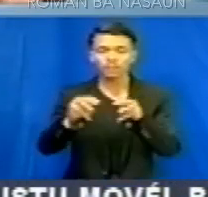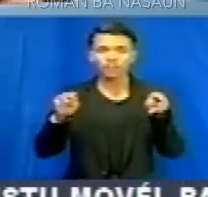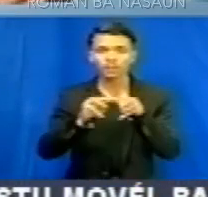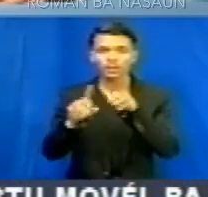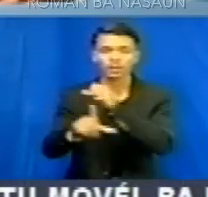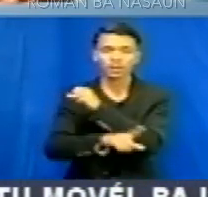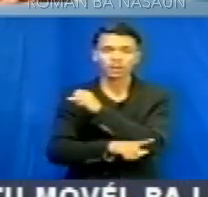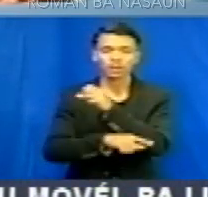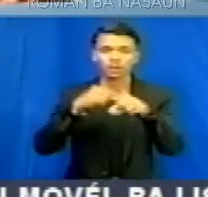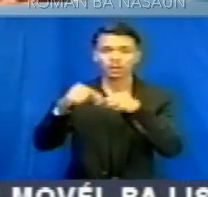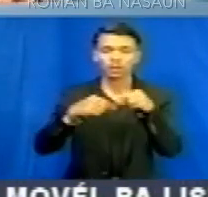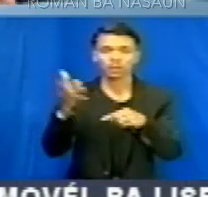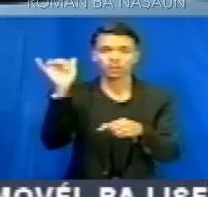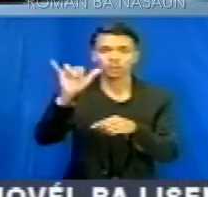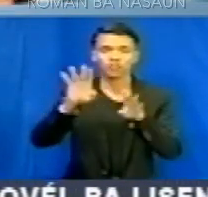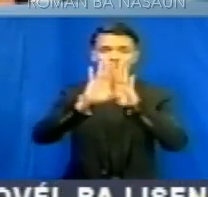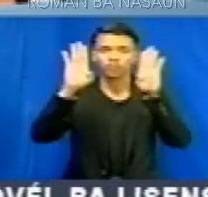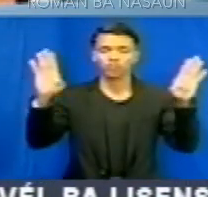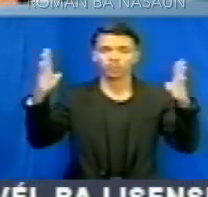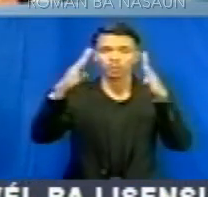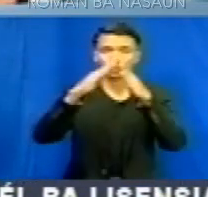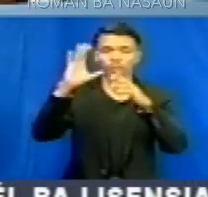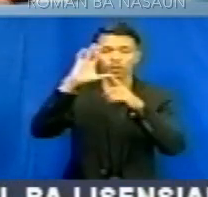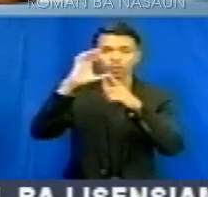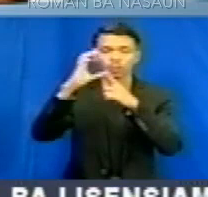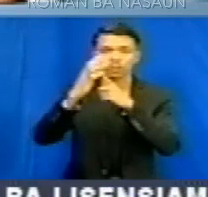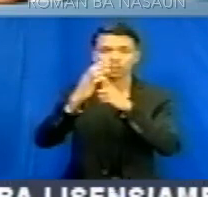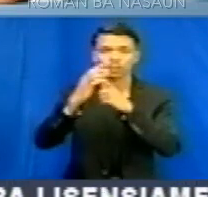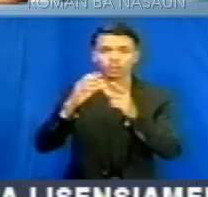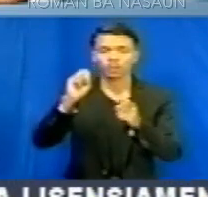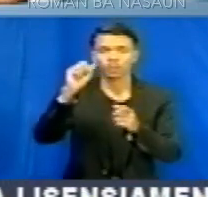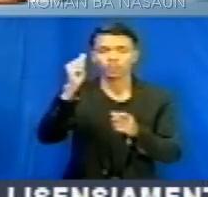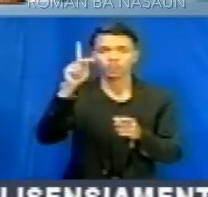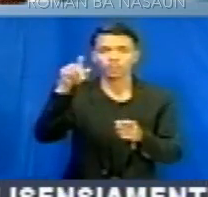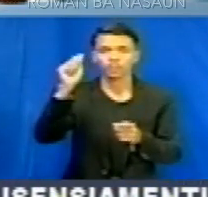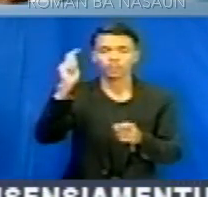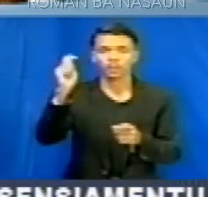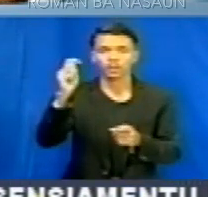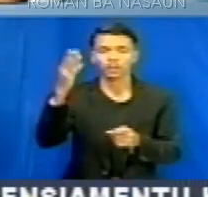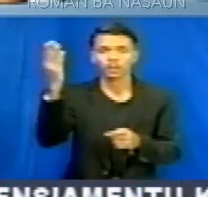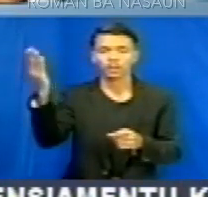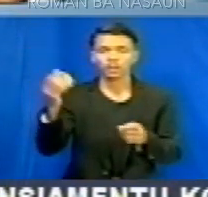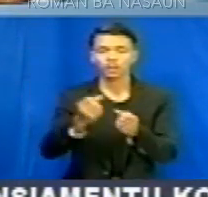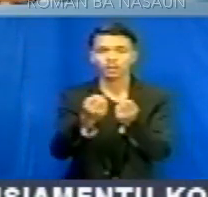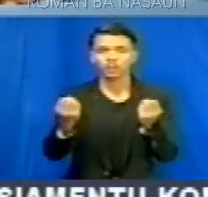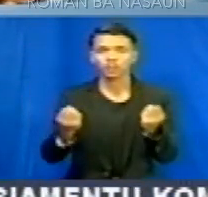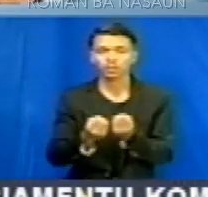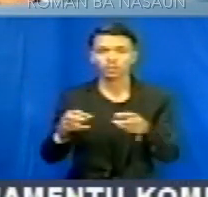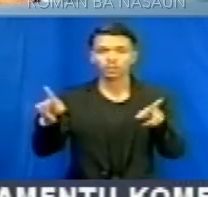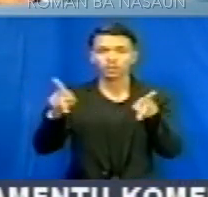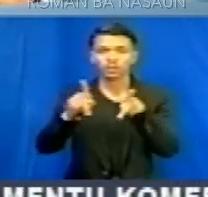Município Likisa, geração Sira inaugura uma Lulik Manemuno, Suapat Padapat, e a Suku